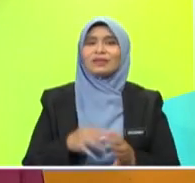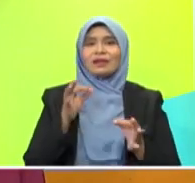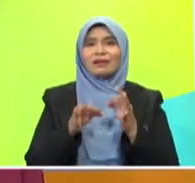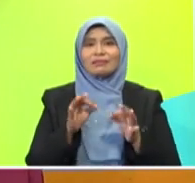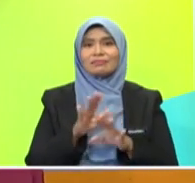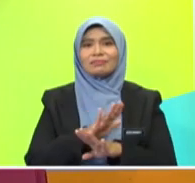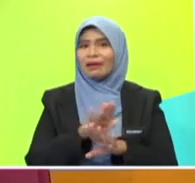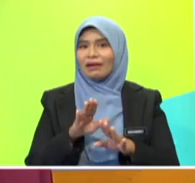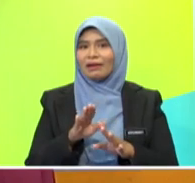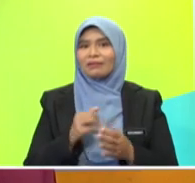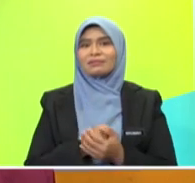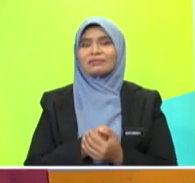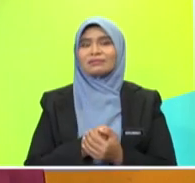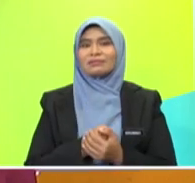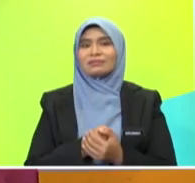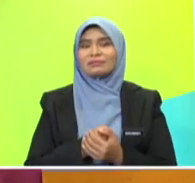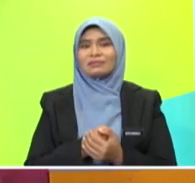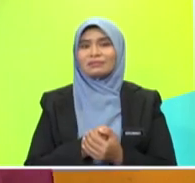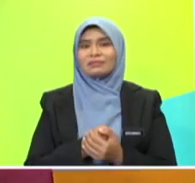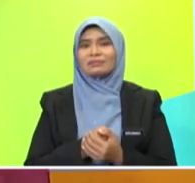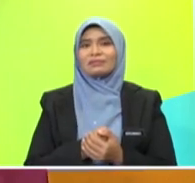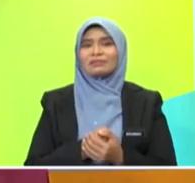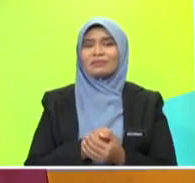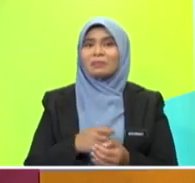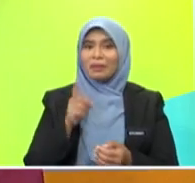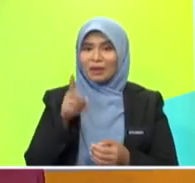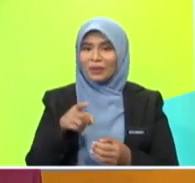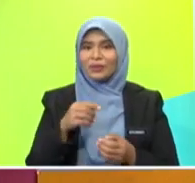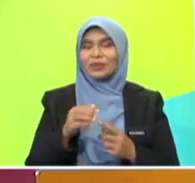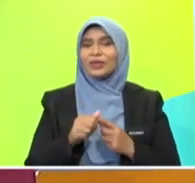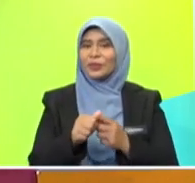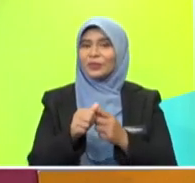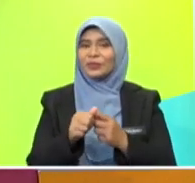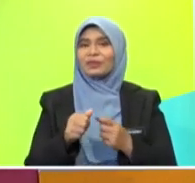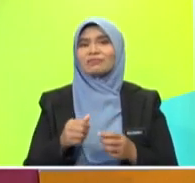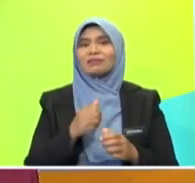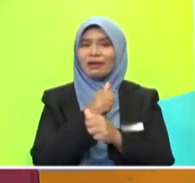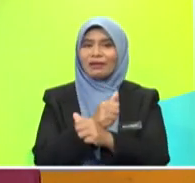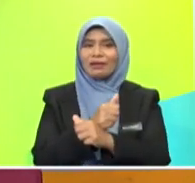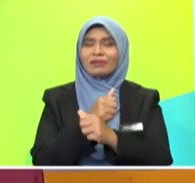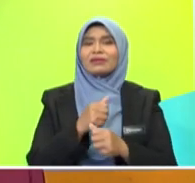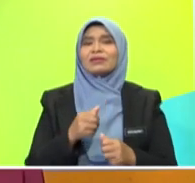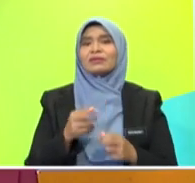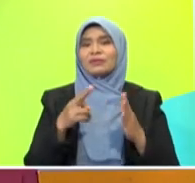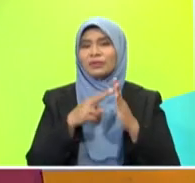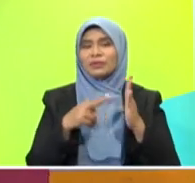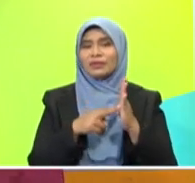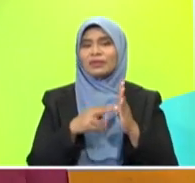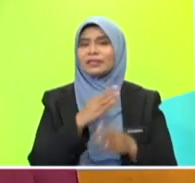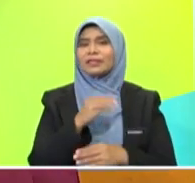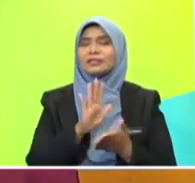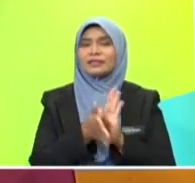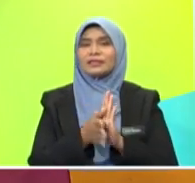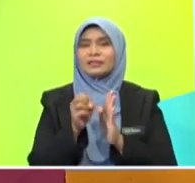tidak kenal denda kamu perlulah arahan peraturan dan menjadi seorang